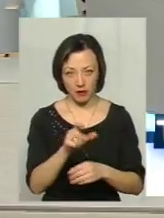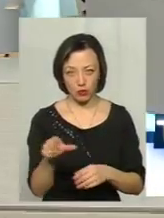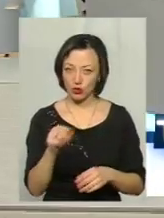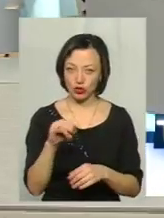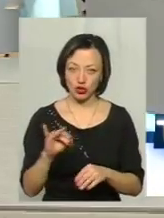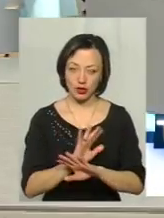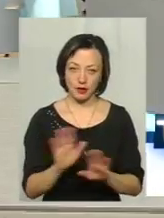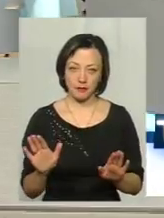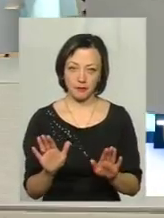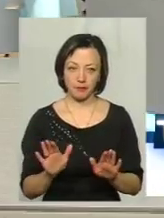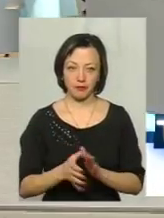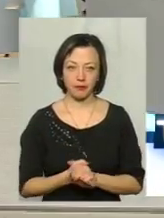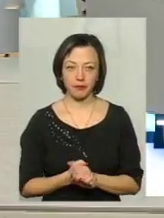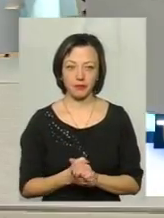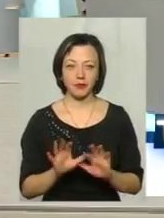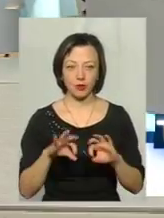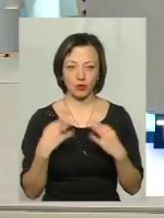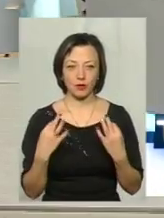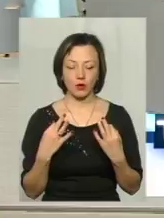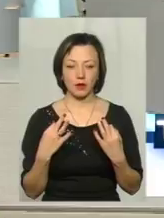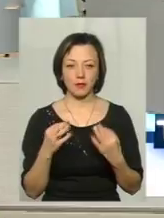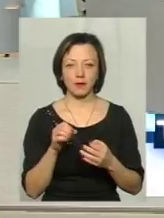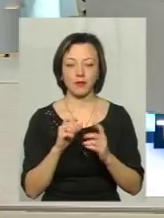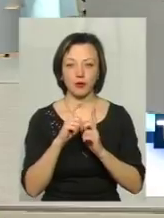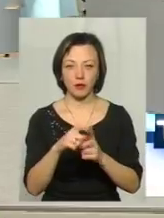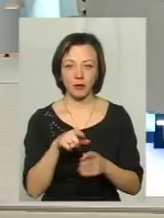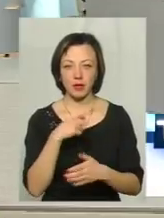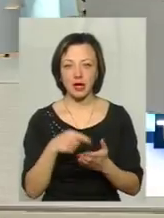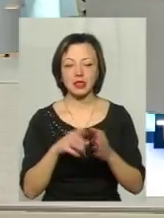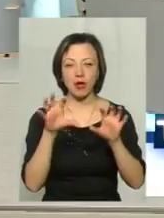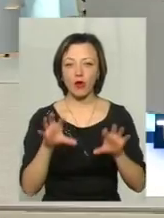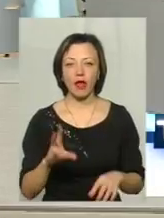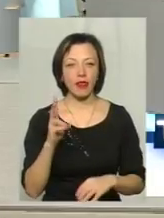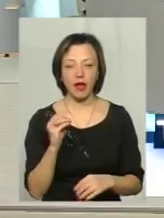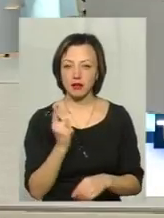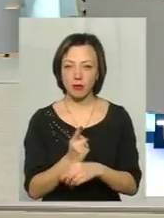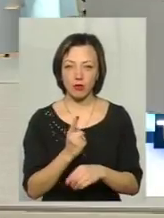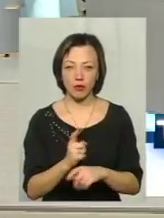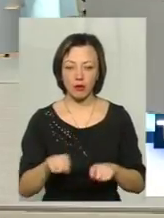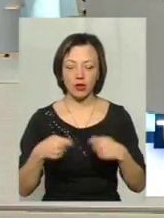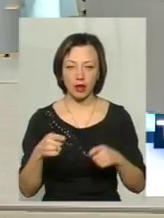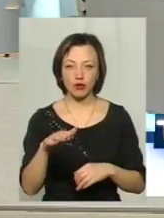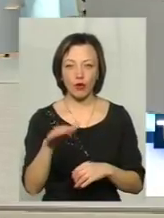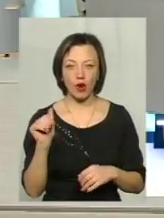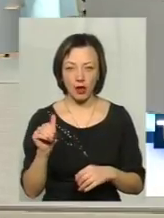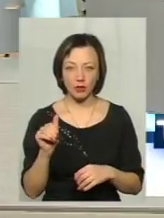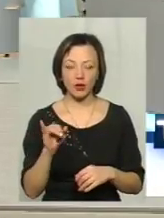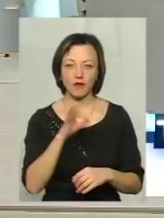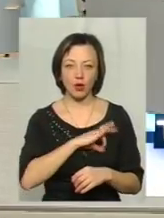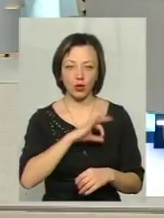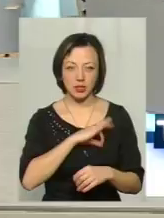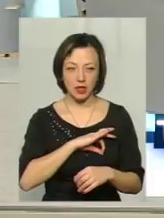ні? Дозвольте на це питання. Значить, законодавством не заборонено передача в оренду або